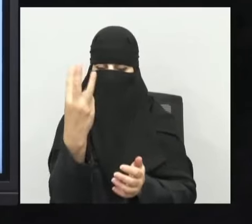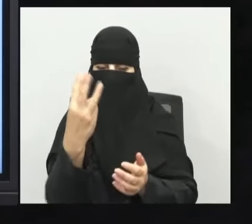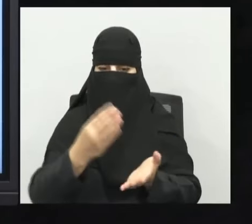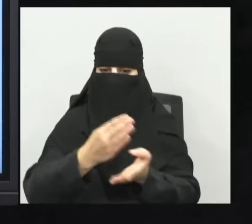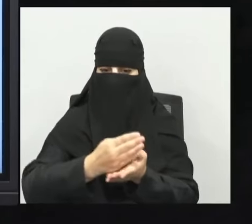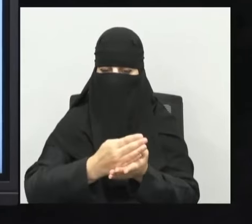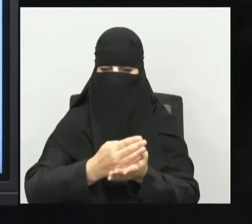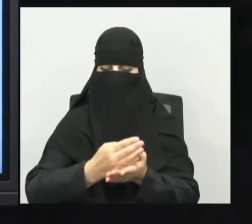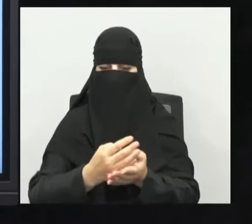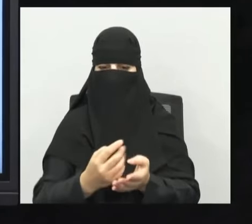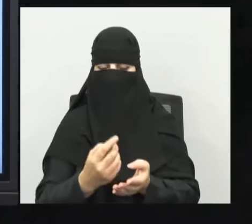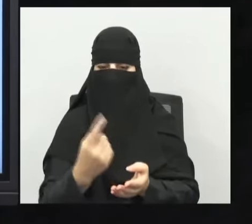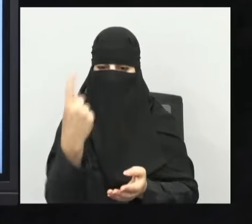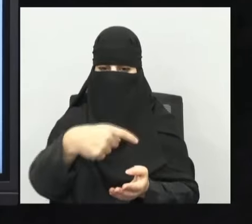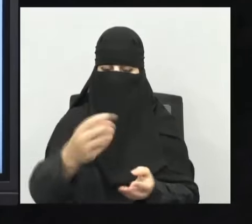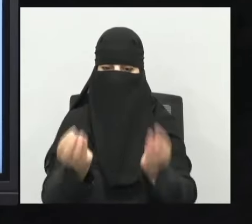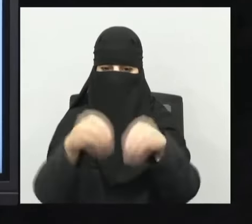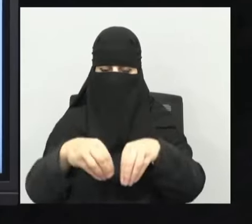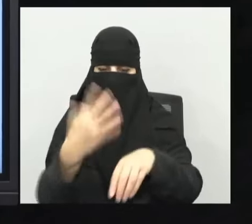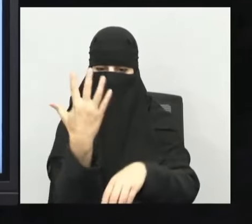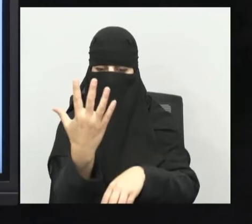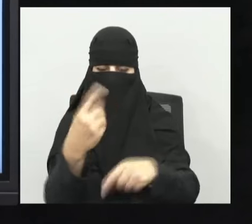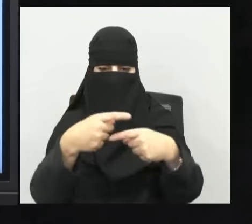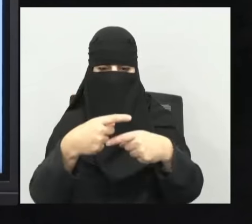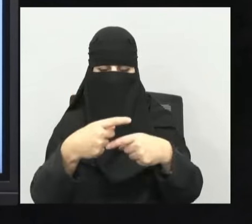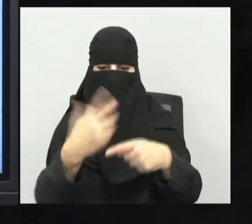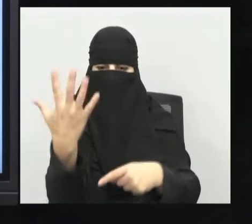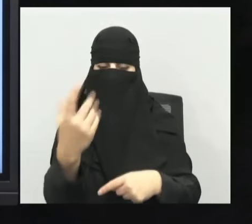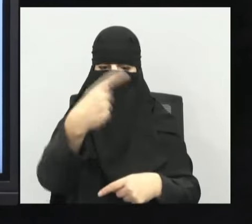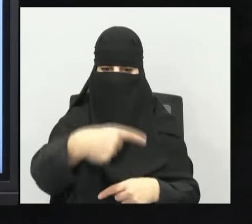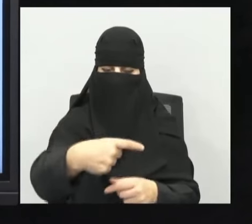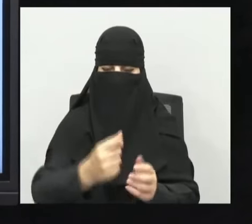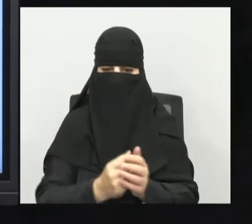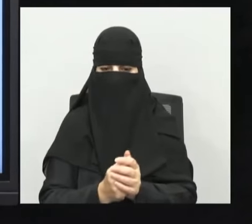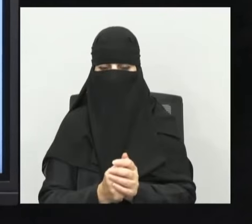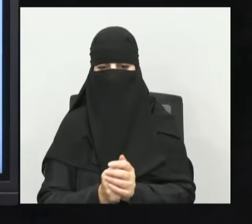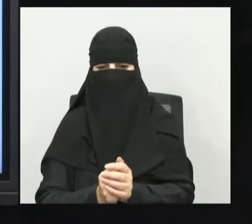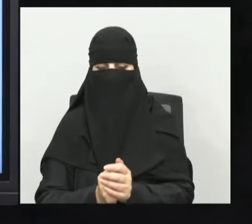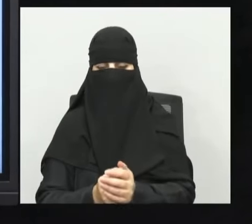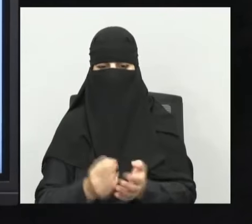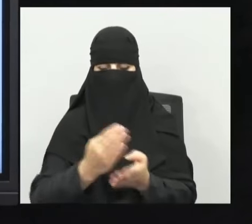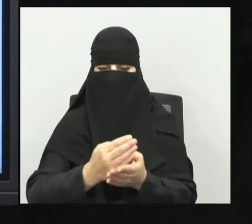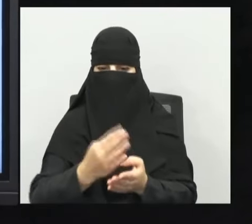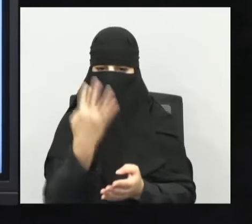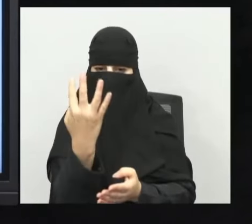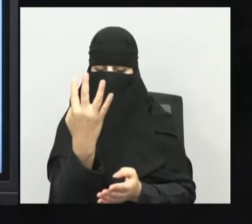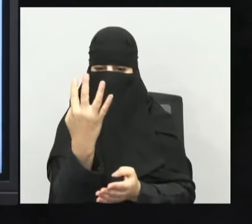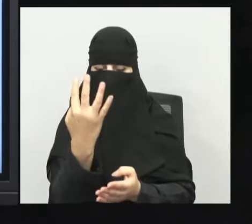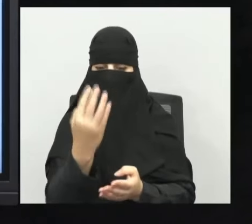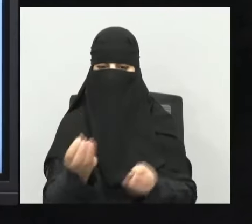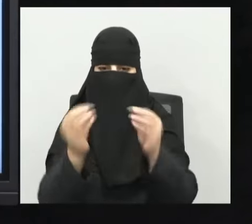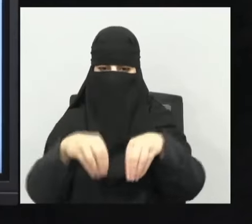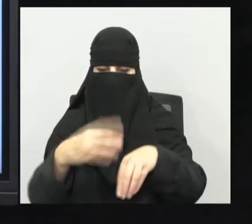تذاكر اذا عشره وبضيف عليها خمسه كذلك كم تسير خمسه عشر طيب تذكره رابعه اذا